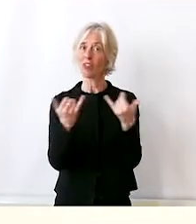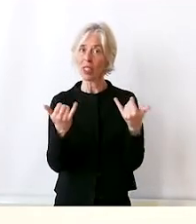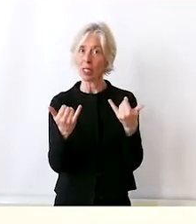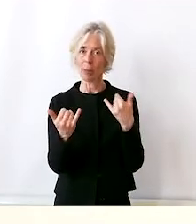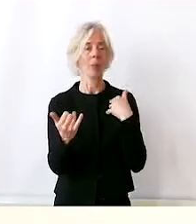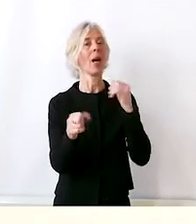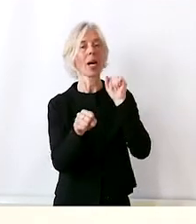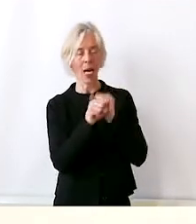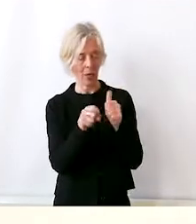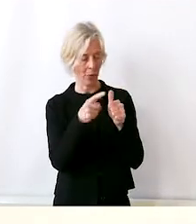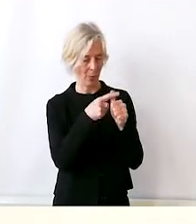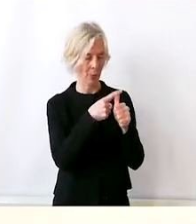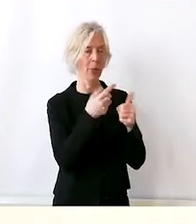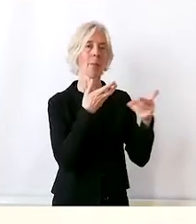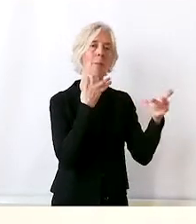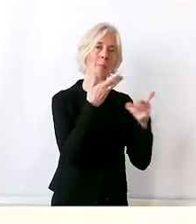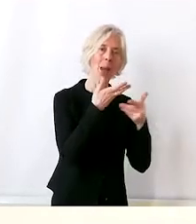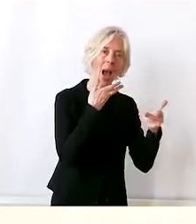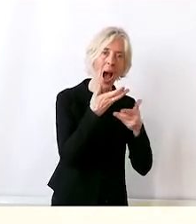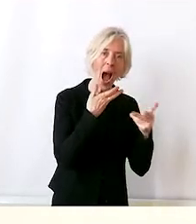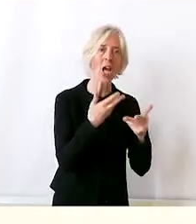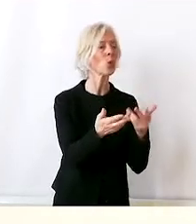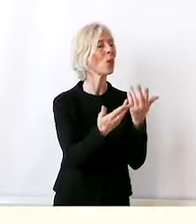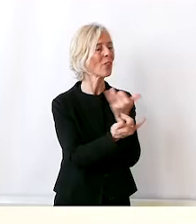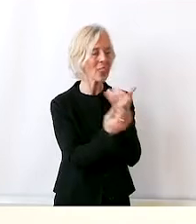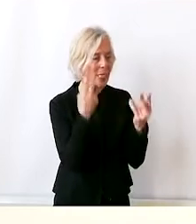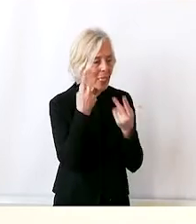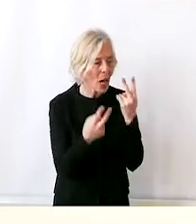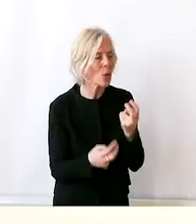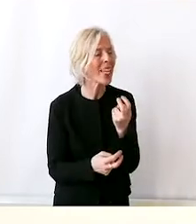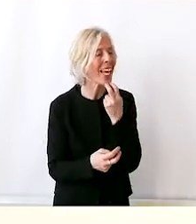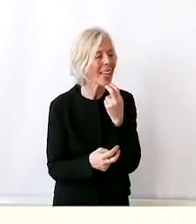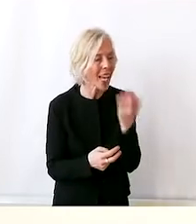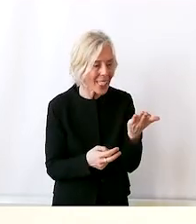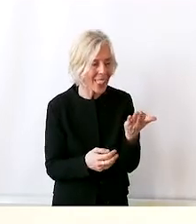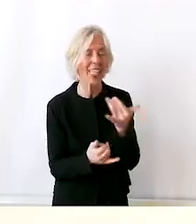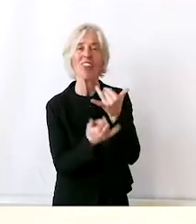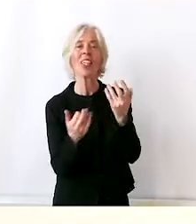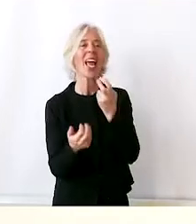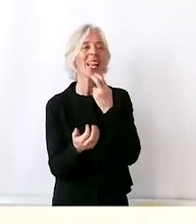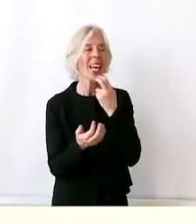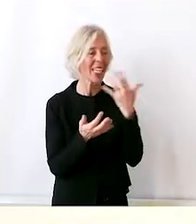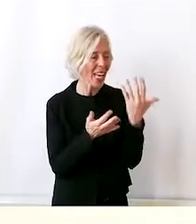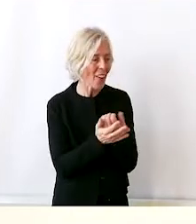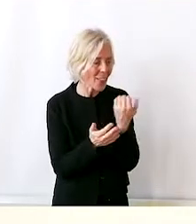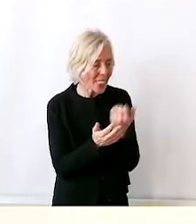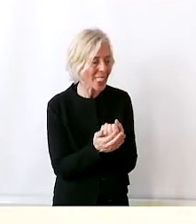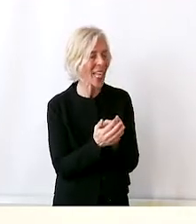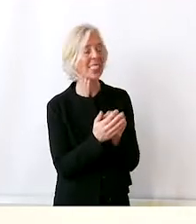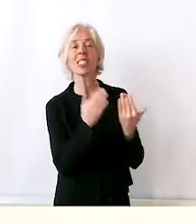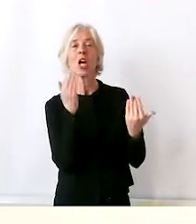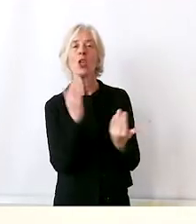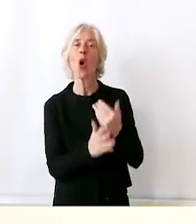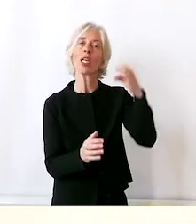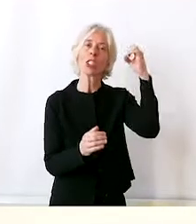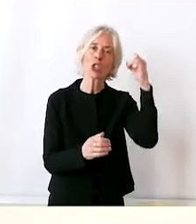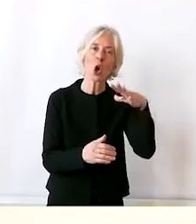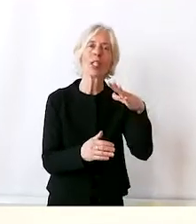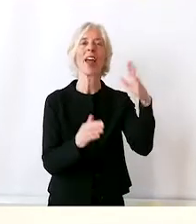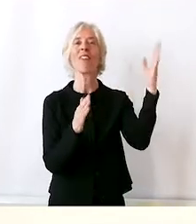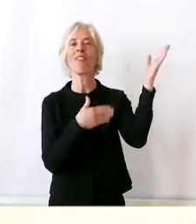das Thema Energieeinsatz im Betrieb, erneuerbare Energien, Energieeffizienz, der klimaneutrale Betrieb, all das können